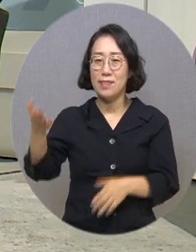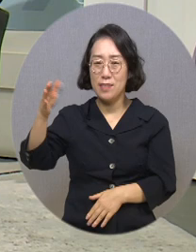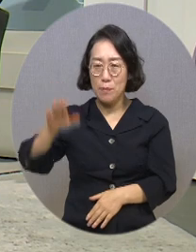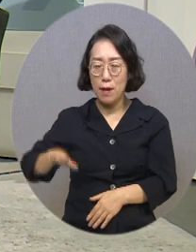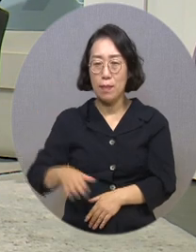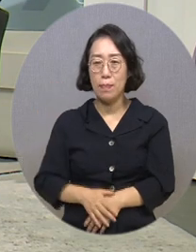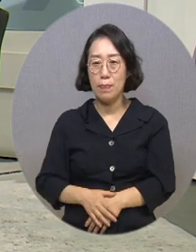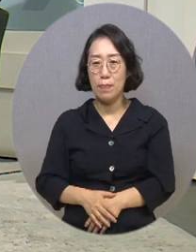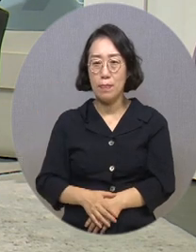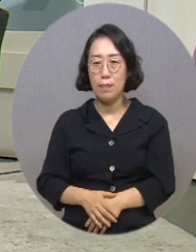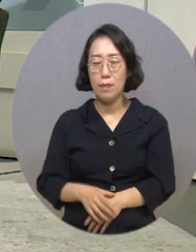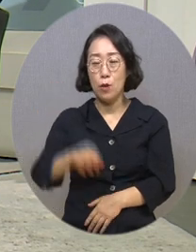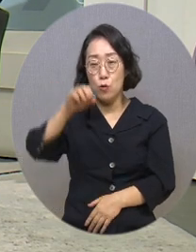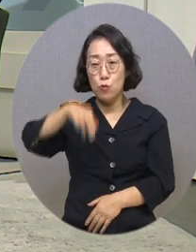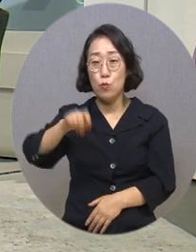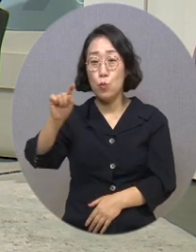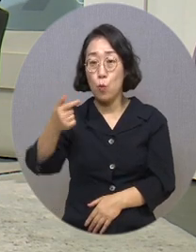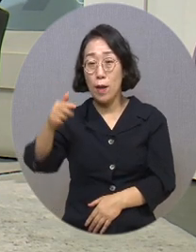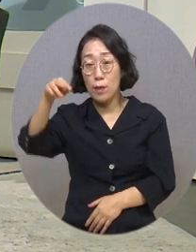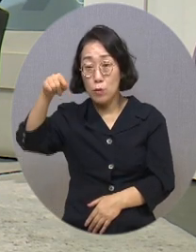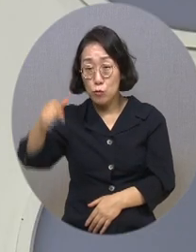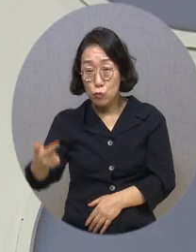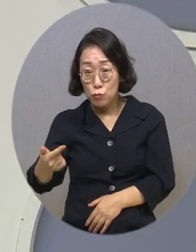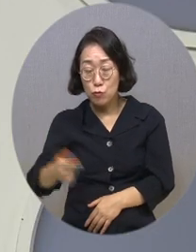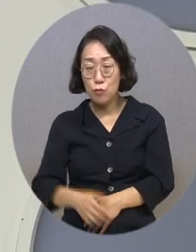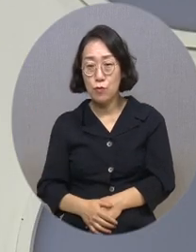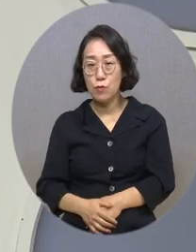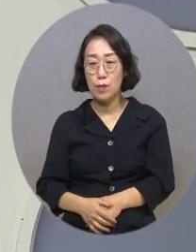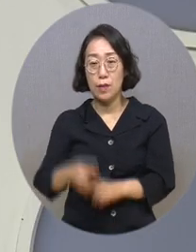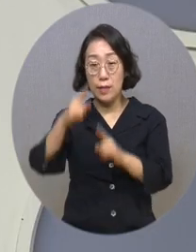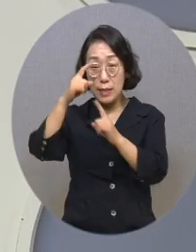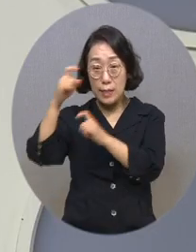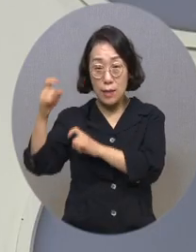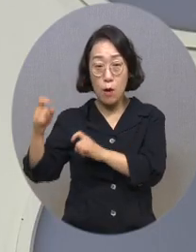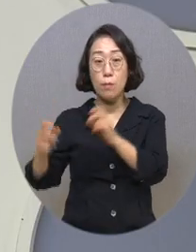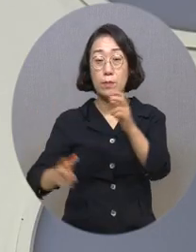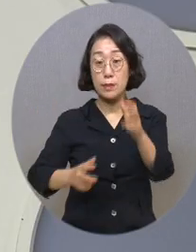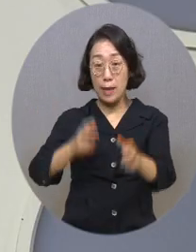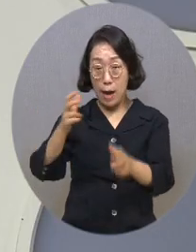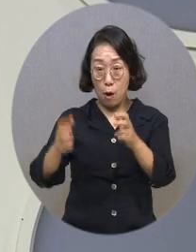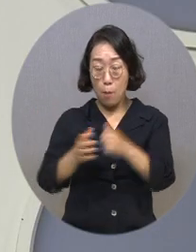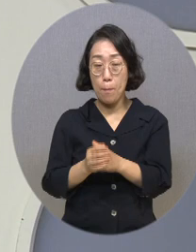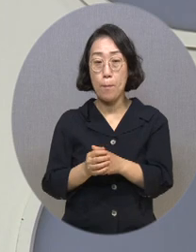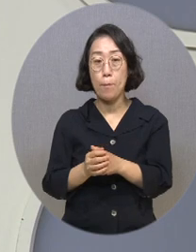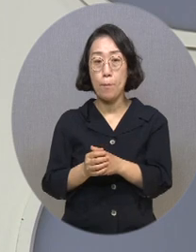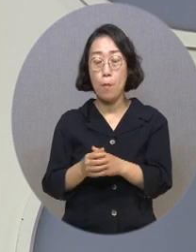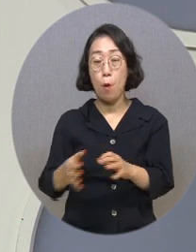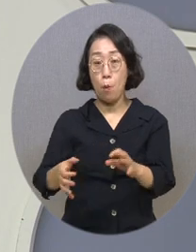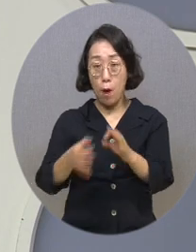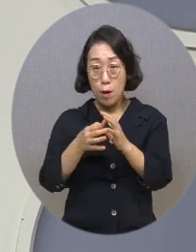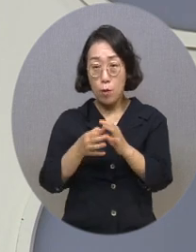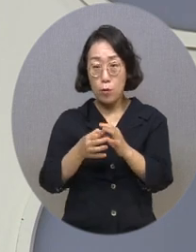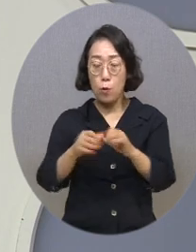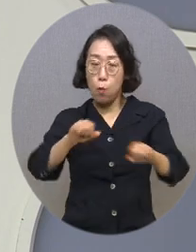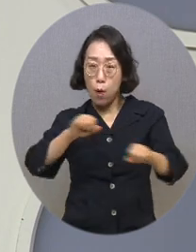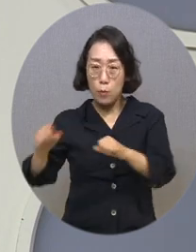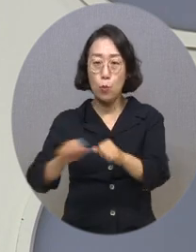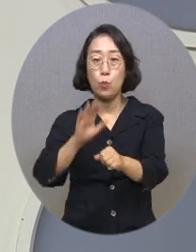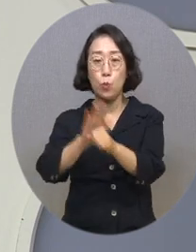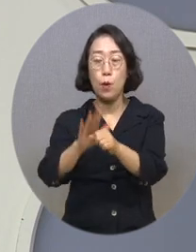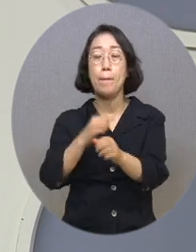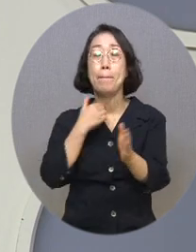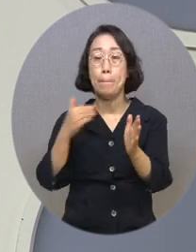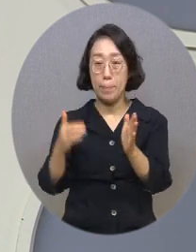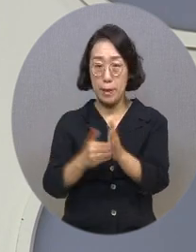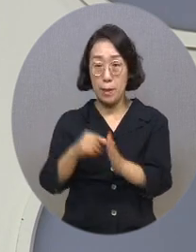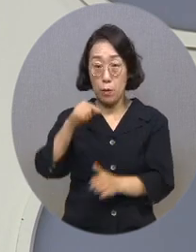그 유관순을 또 저도 존경하는 분 중에 하나라 보람을 갖고 일을 도와줬어요. 그런데 거기에